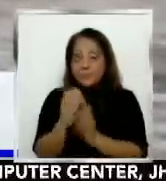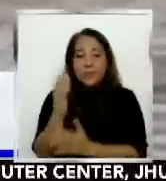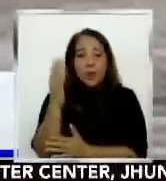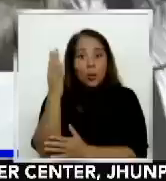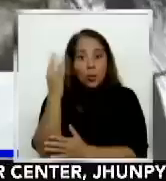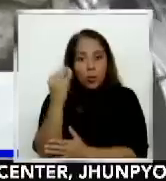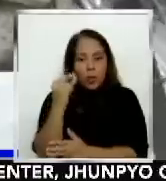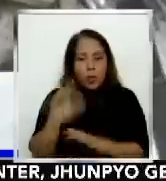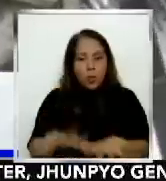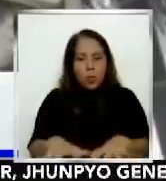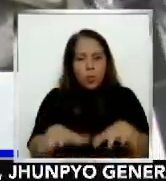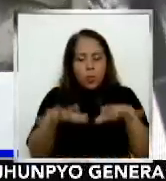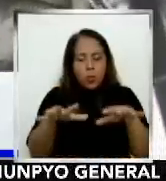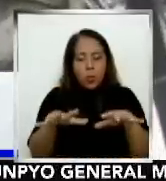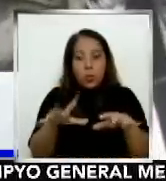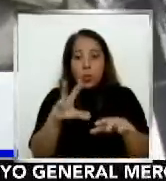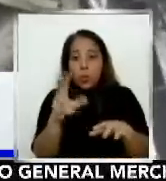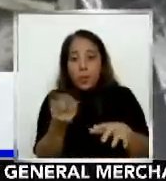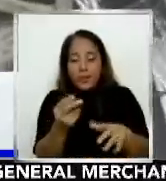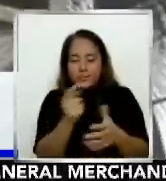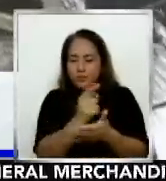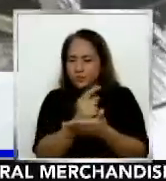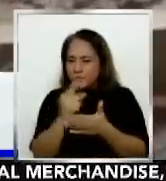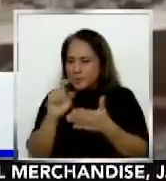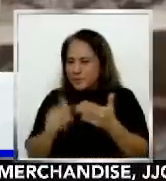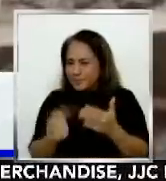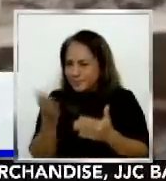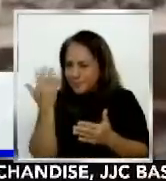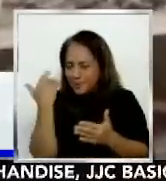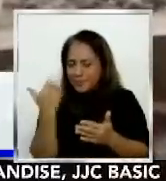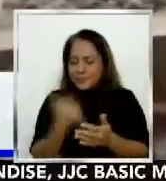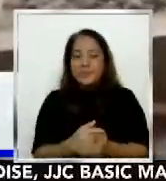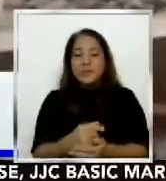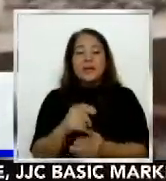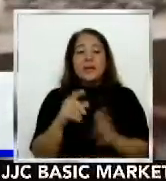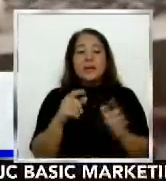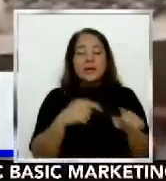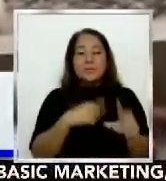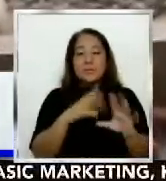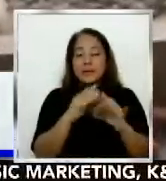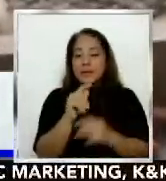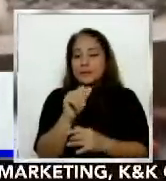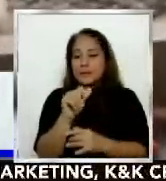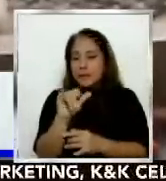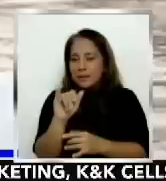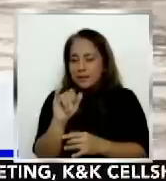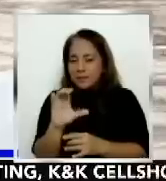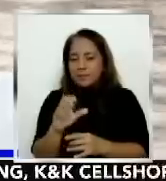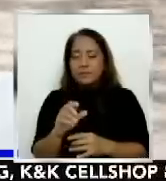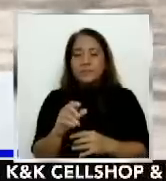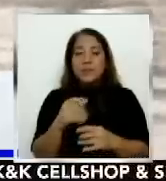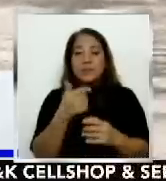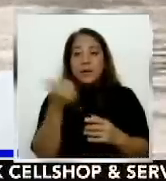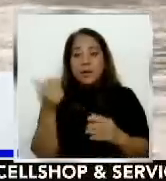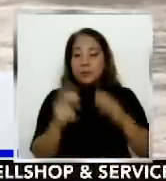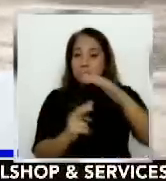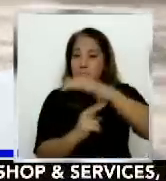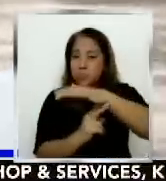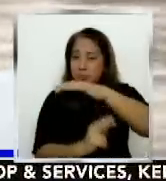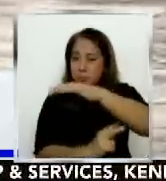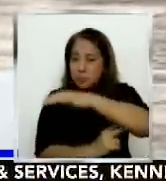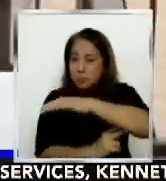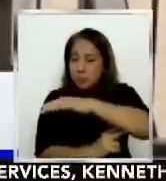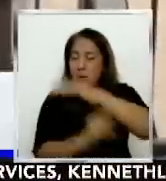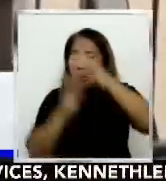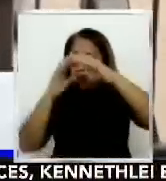nitong weekend. Napuruhan ang barangay Talik habang na-wash out ang malaking hanging bridge na nagdudugtong sa Poblasyon